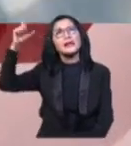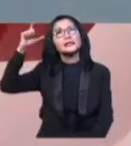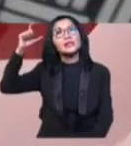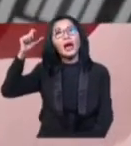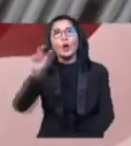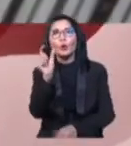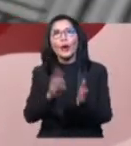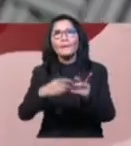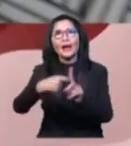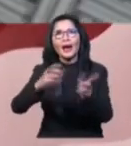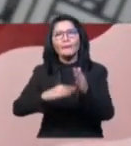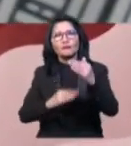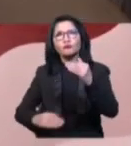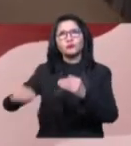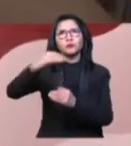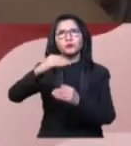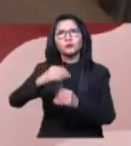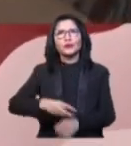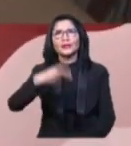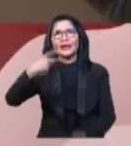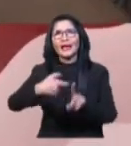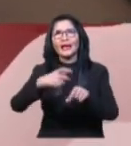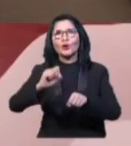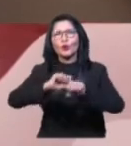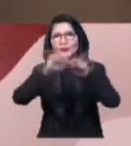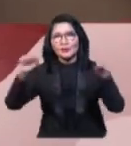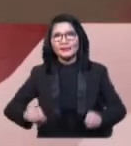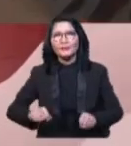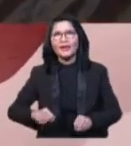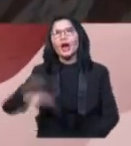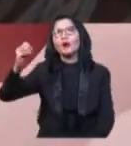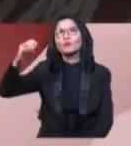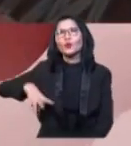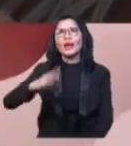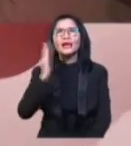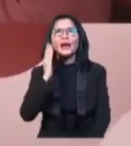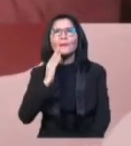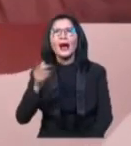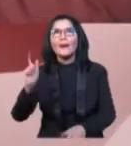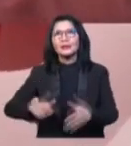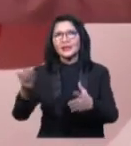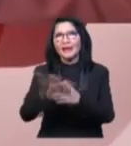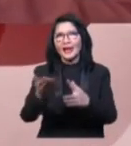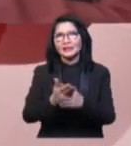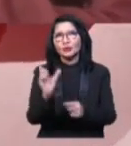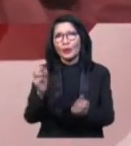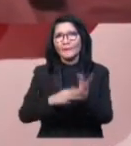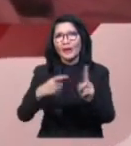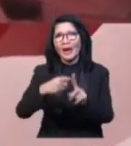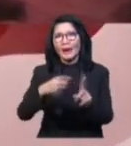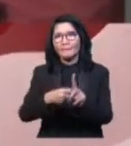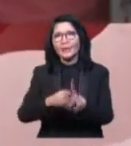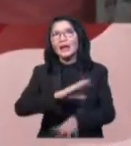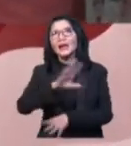kelas dengan ekosistem pembiayaan yang mudah dan murah ini juga dapat diakses untuk pelaku UMKM. Nah, termasuk